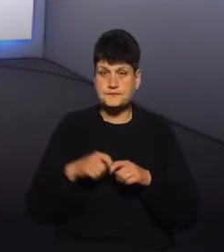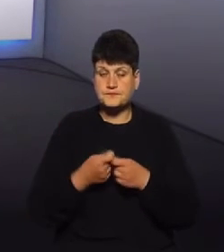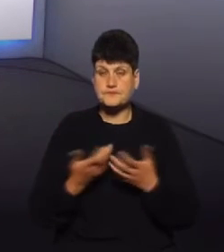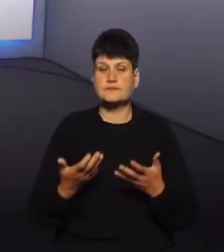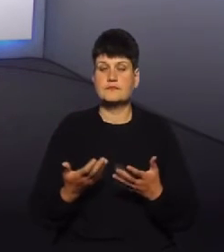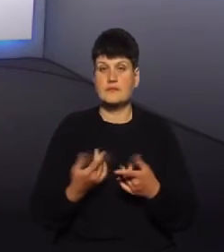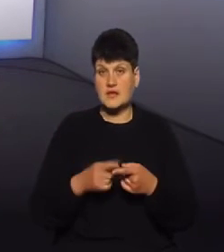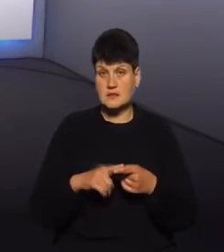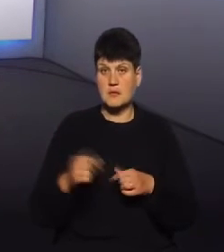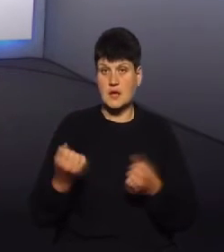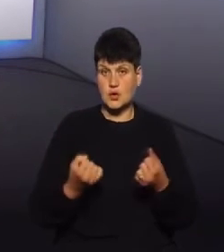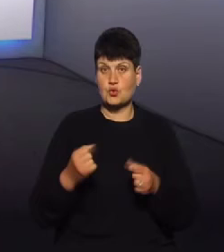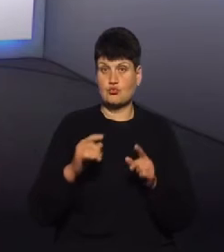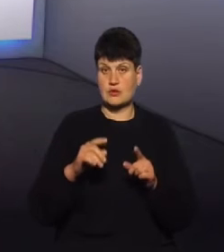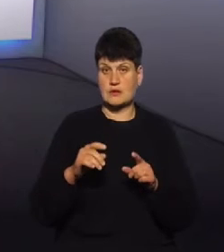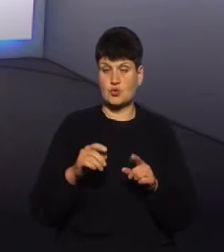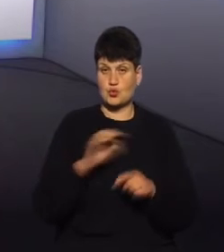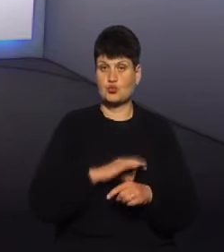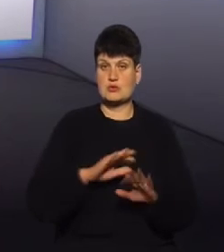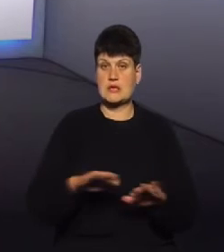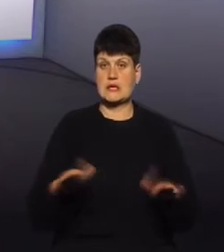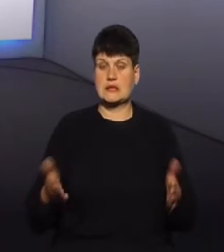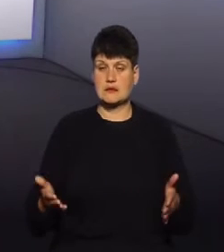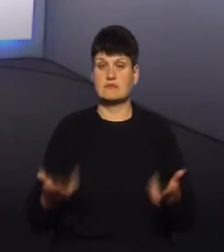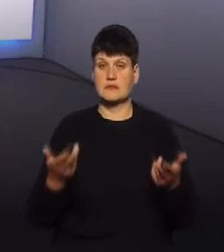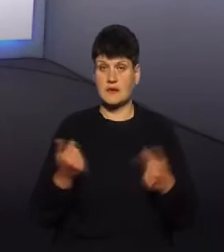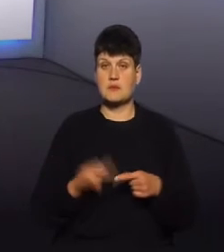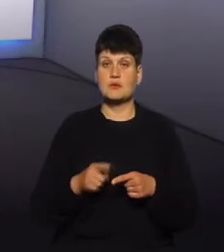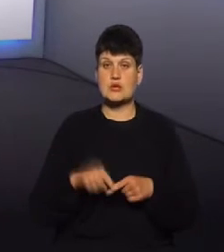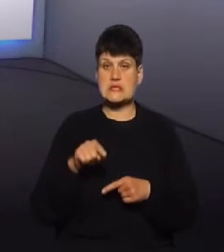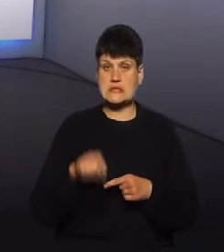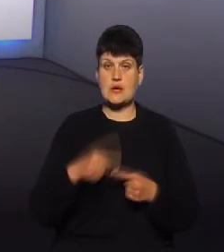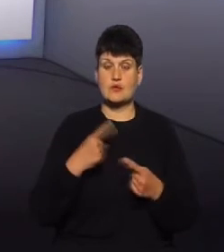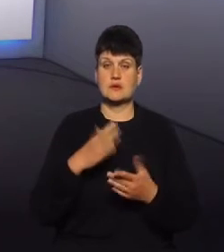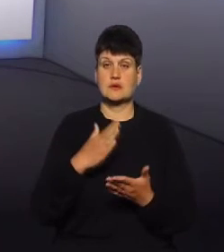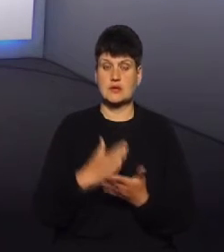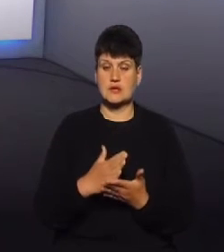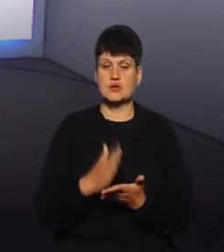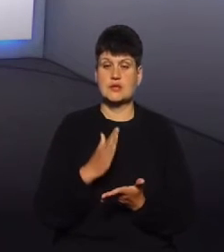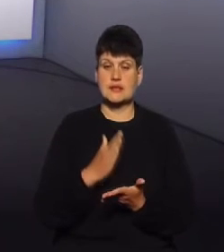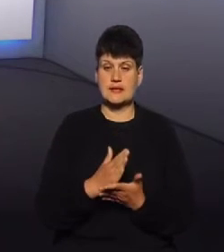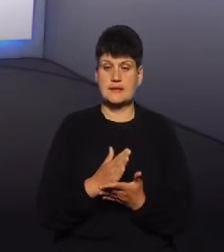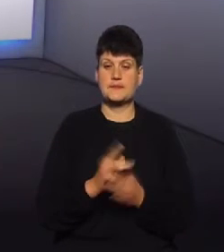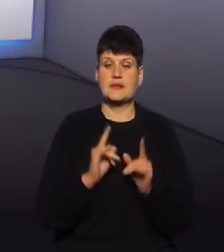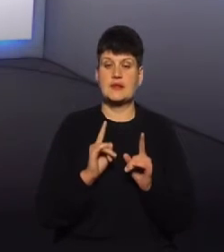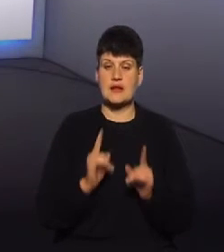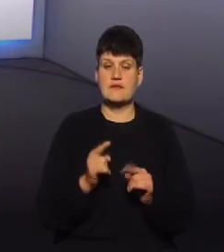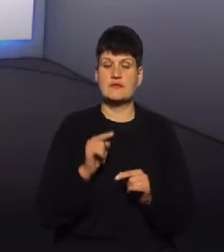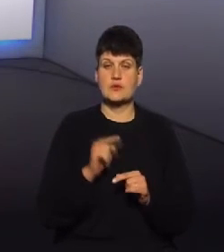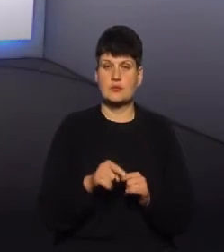діти. Ну, так, от якраз ми про це і говорили, що є навіть в цій статистиці, яку я